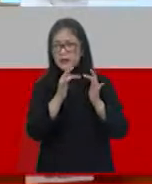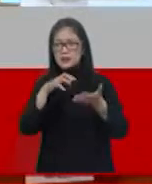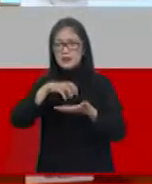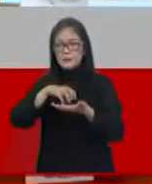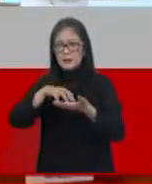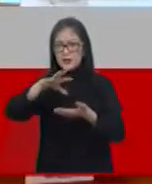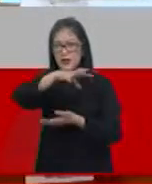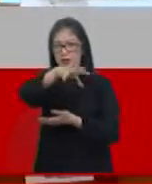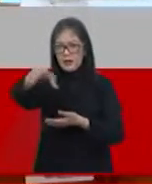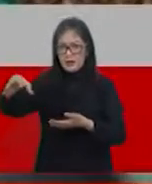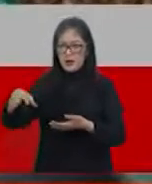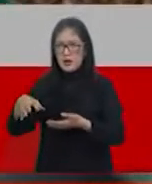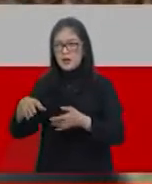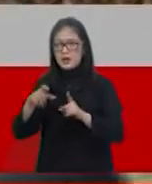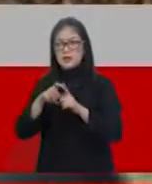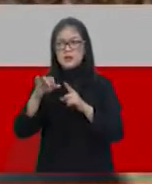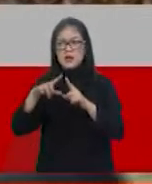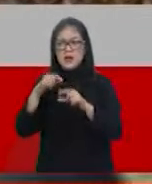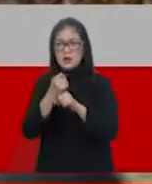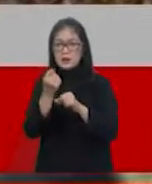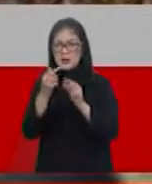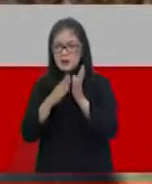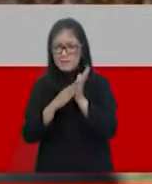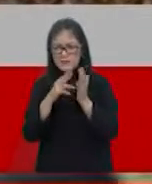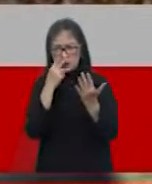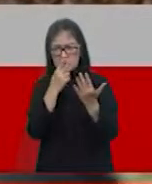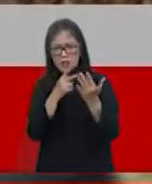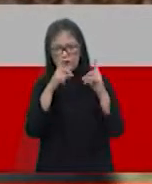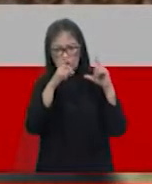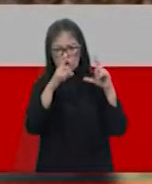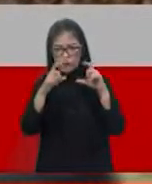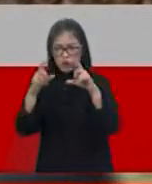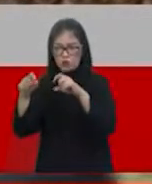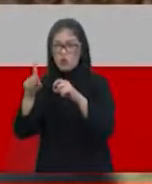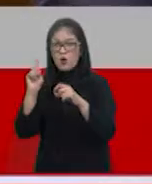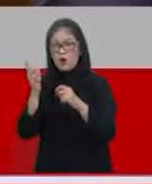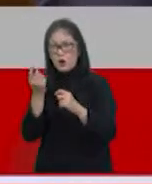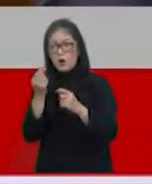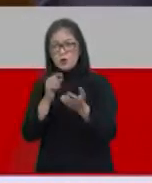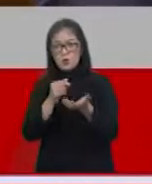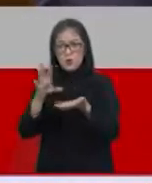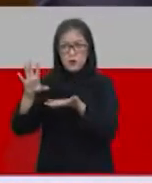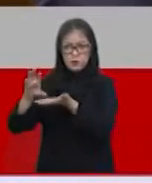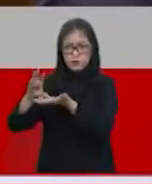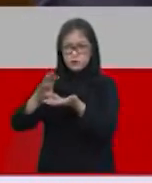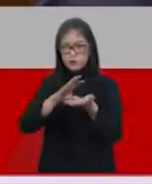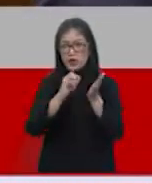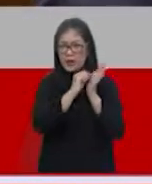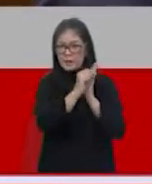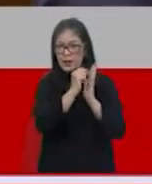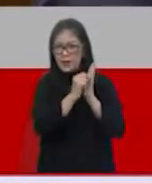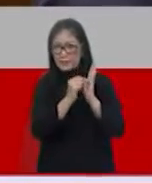juga diperlihatkan skema aliran uang haram judi online, mulai dari bandar judi online hingga sampai ke jenderal yang namanya dicatut